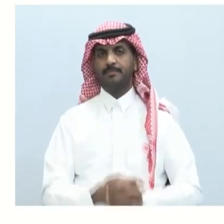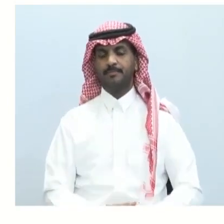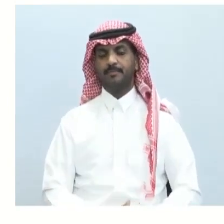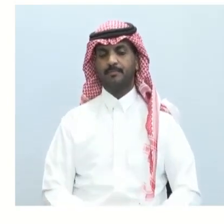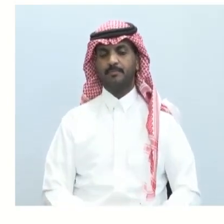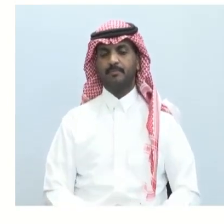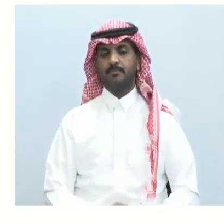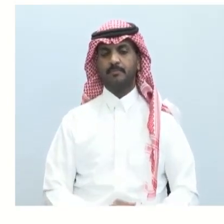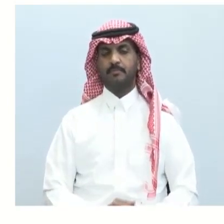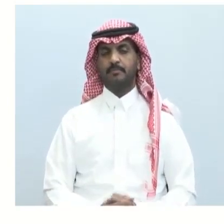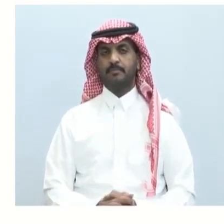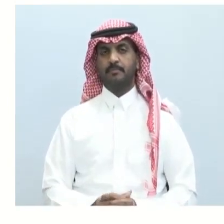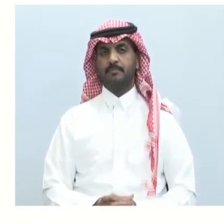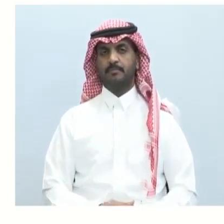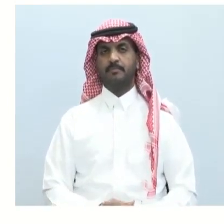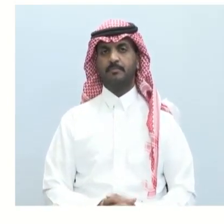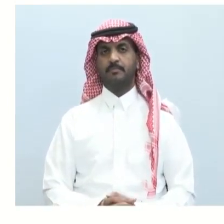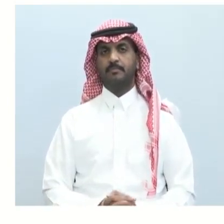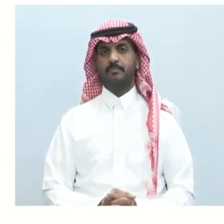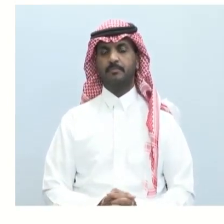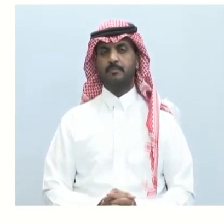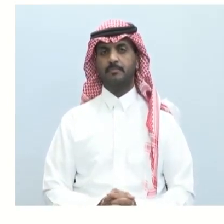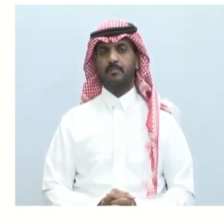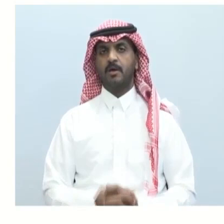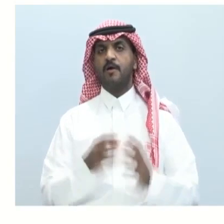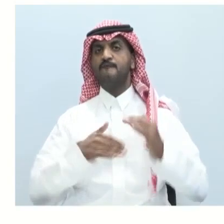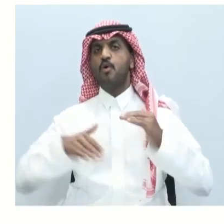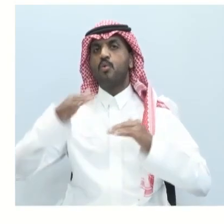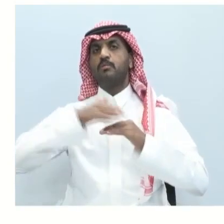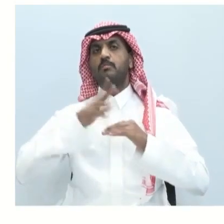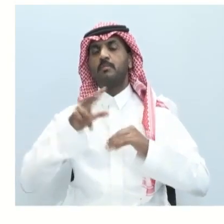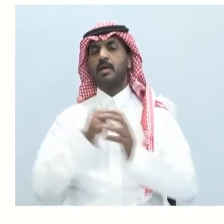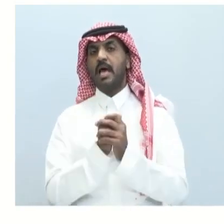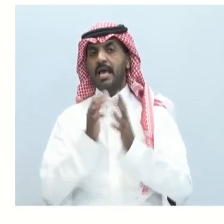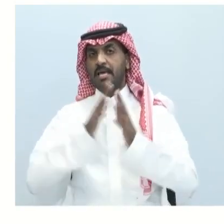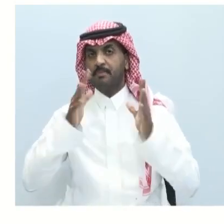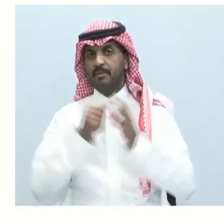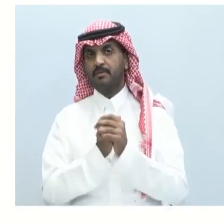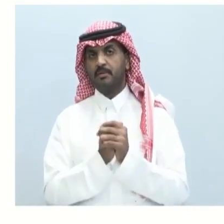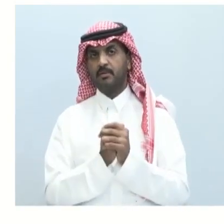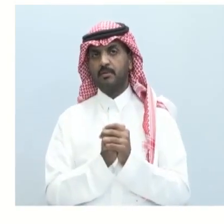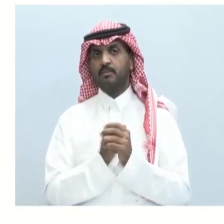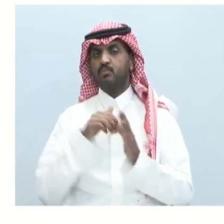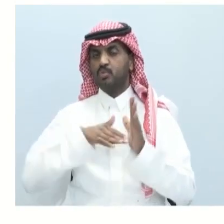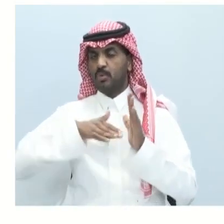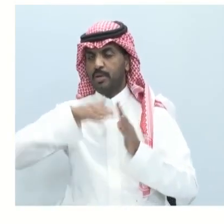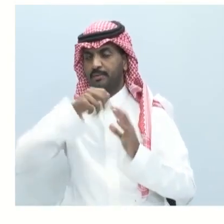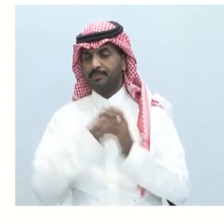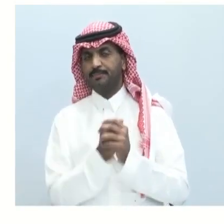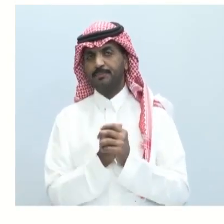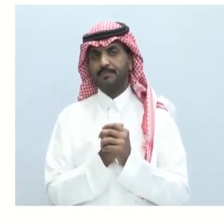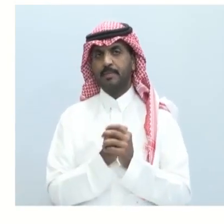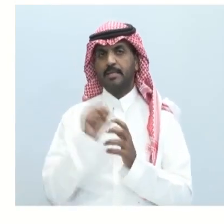بالنسبه لمستويات ماذا التصنيف اما فوق المملكه هي اكبر مستويات ماذا التصنيف فوق